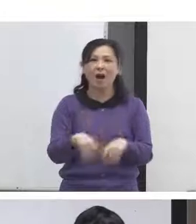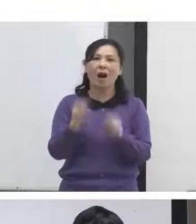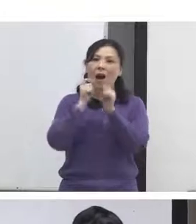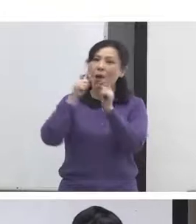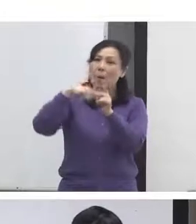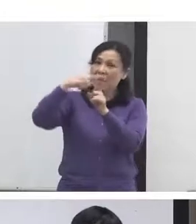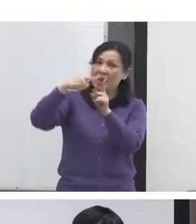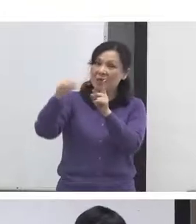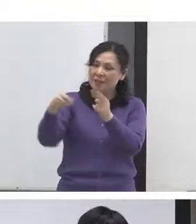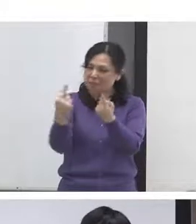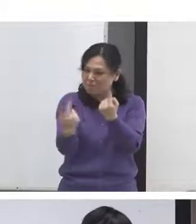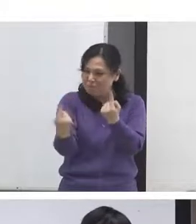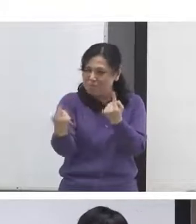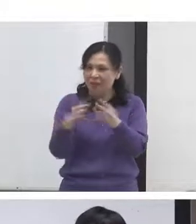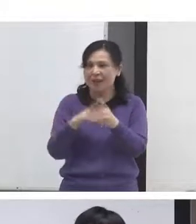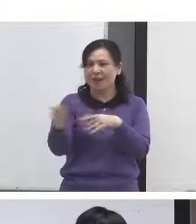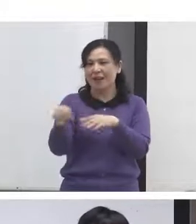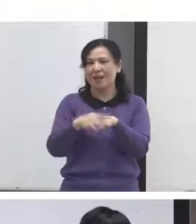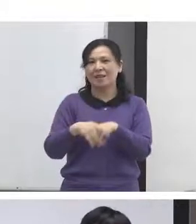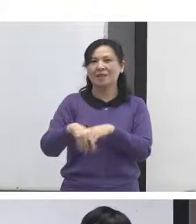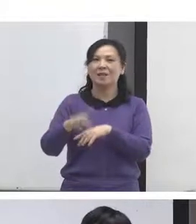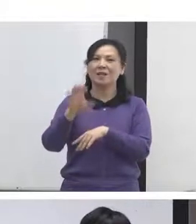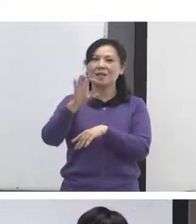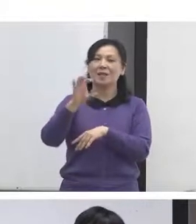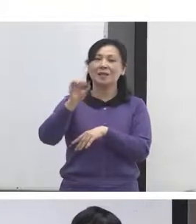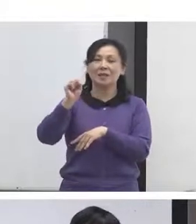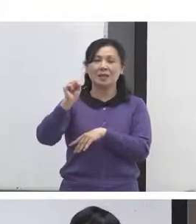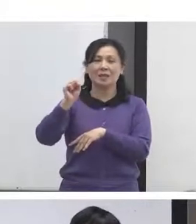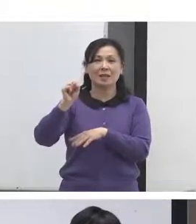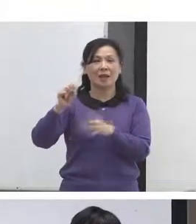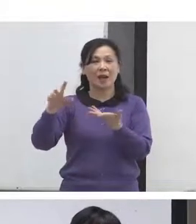办法就是用比如 CSV 包起来这样的，反而